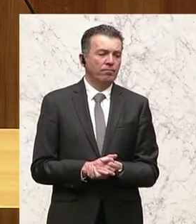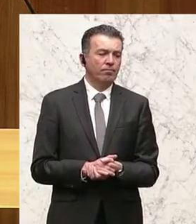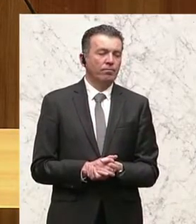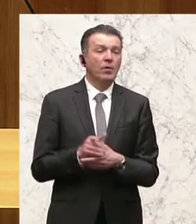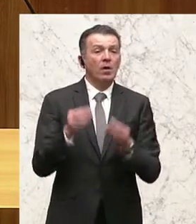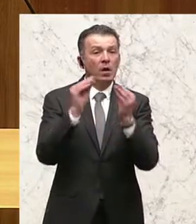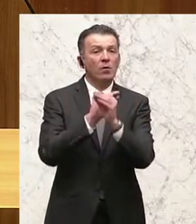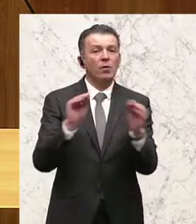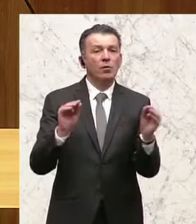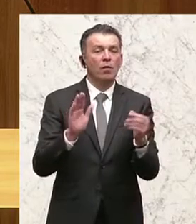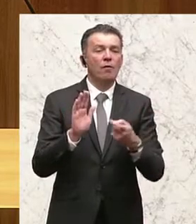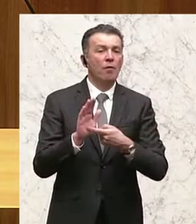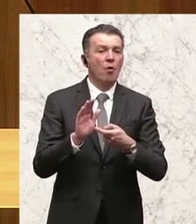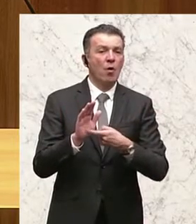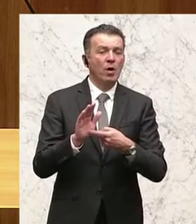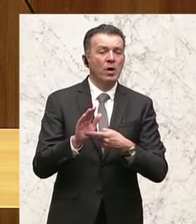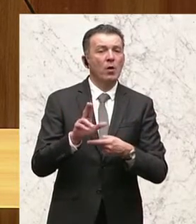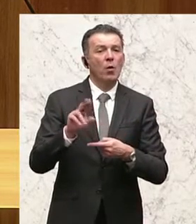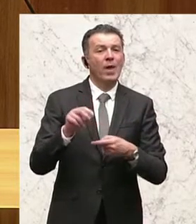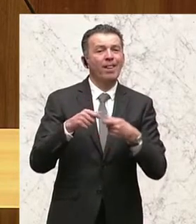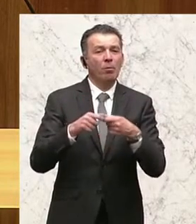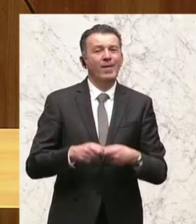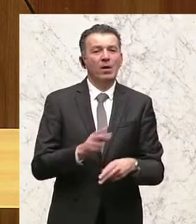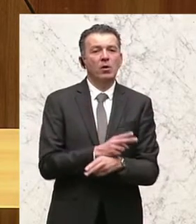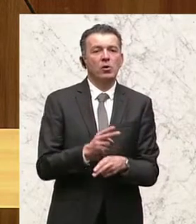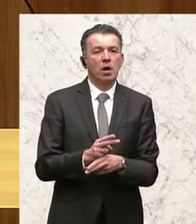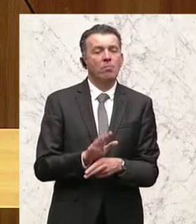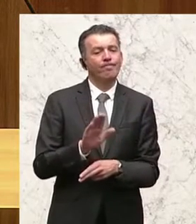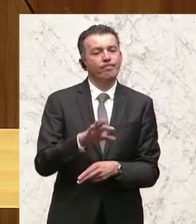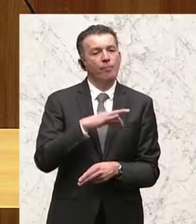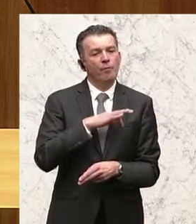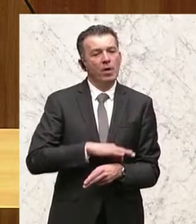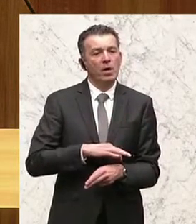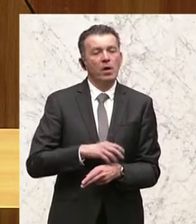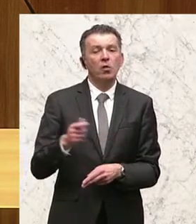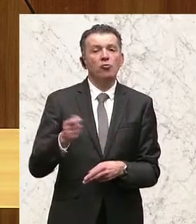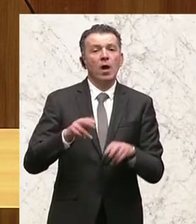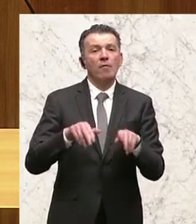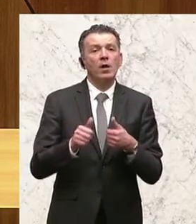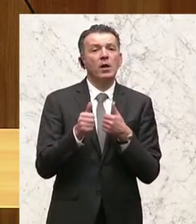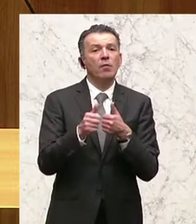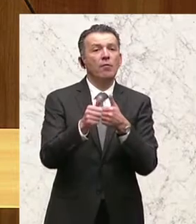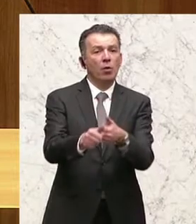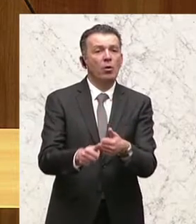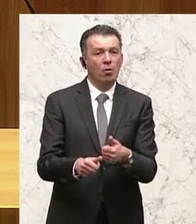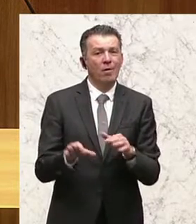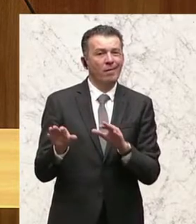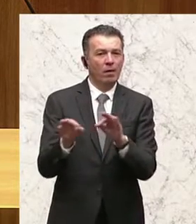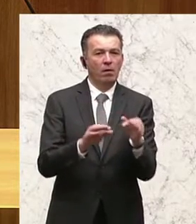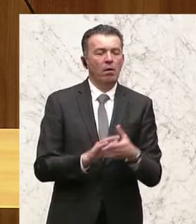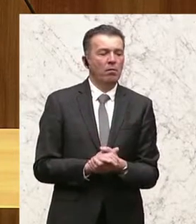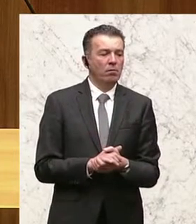Diese Resolution fordert ja die UN-Mitgliedstaaten auf, ihrer Verpflichtung zur strafrechtlichen Verfolgung von